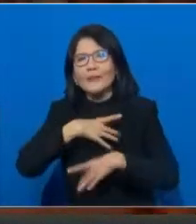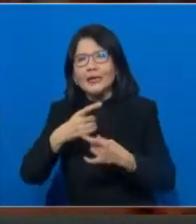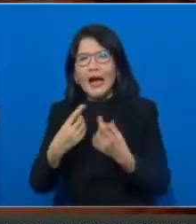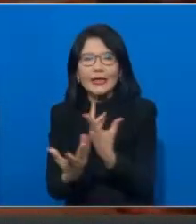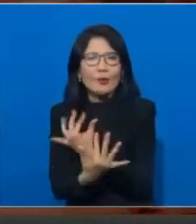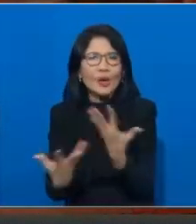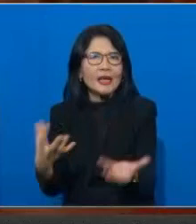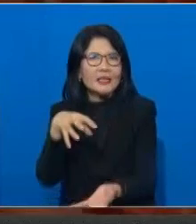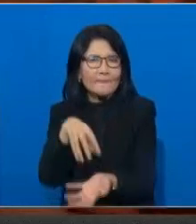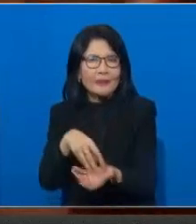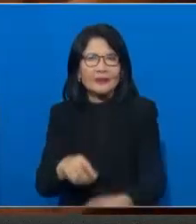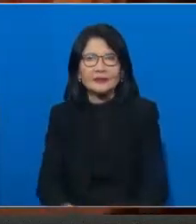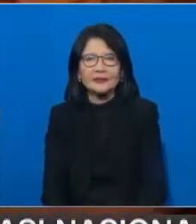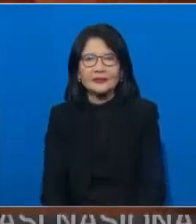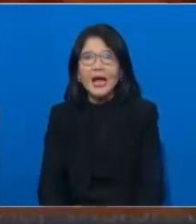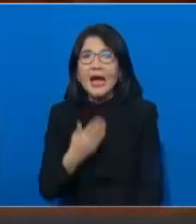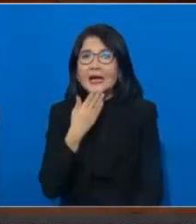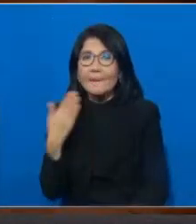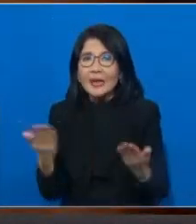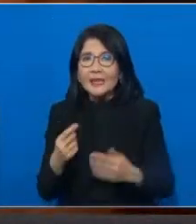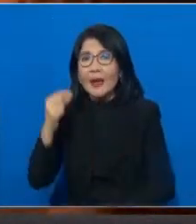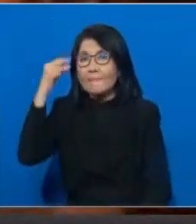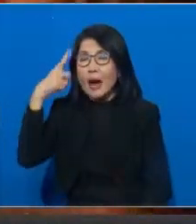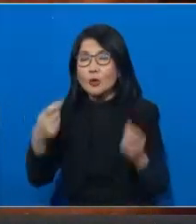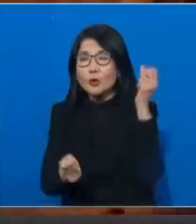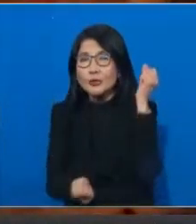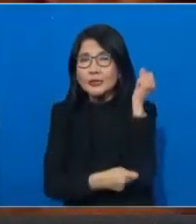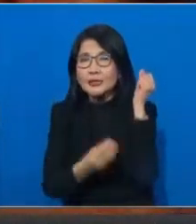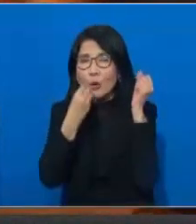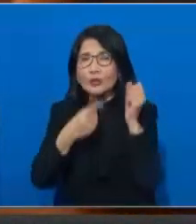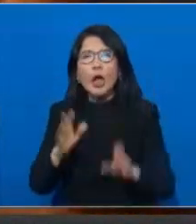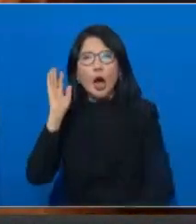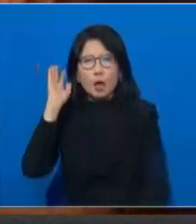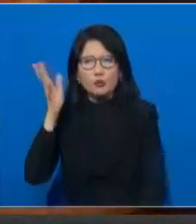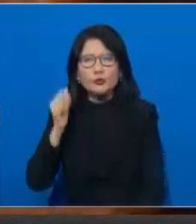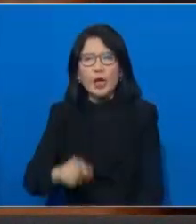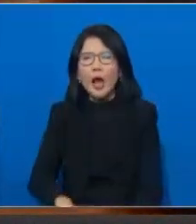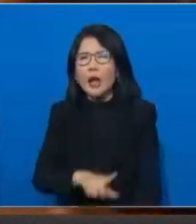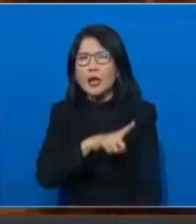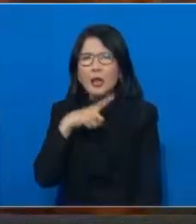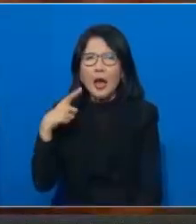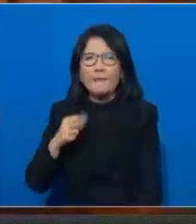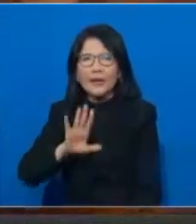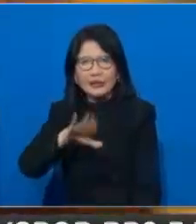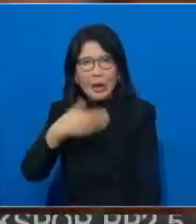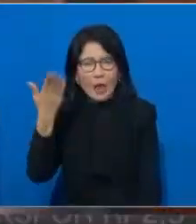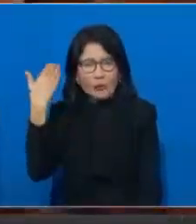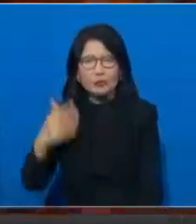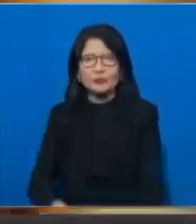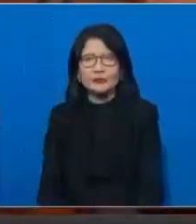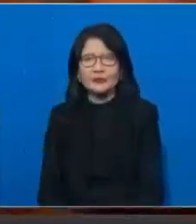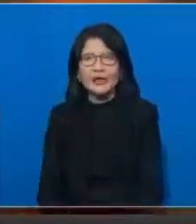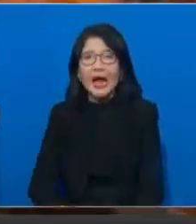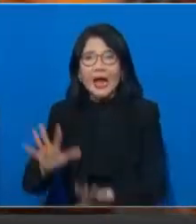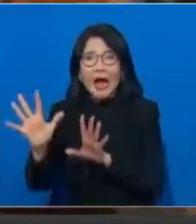warga setempat. Tradisi membangunkan sahur ini telah dilakukan para pemuda Desa Arale Utara sejak tahun lalu. Mereka